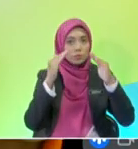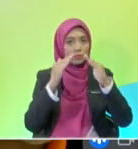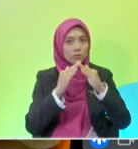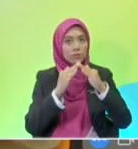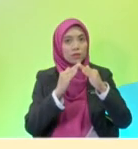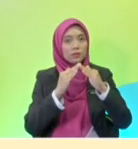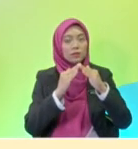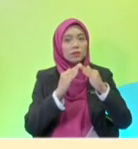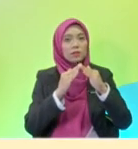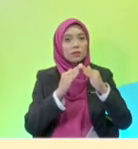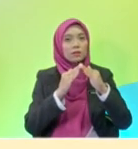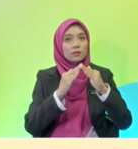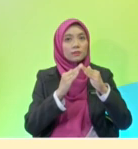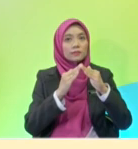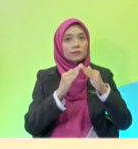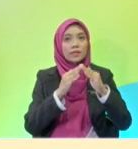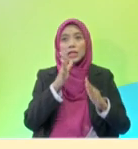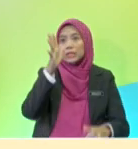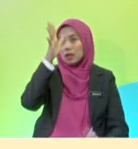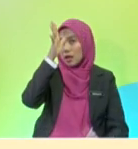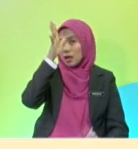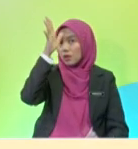rumah Datuk